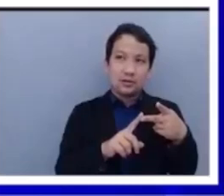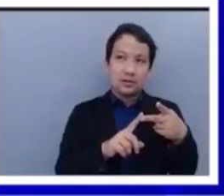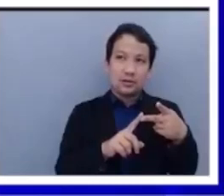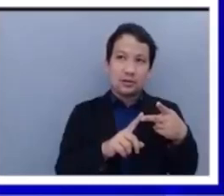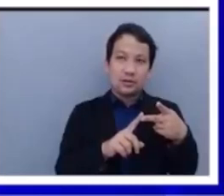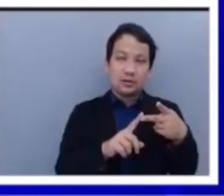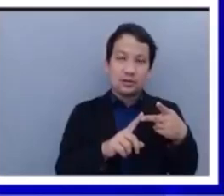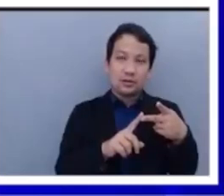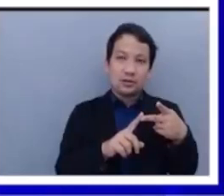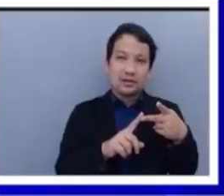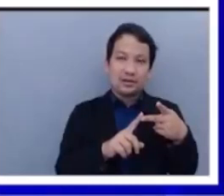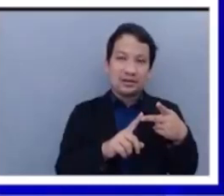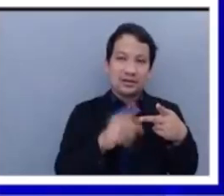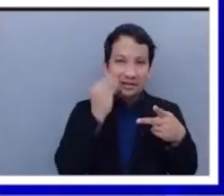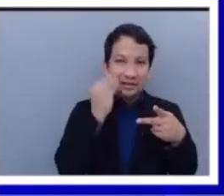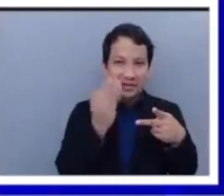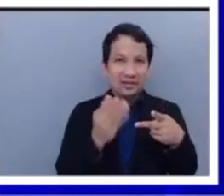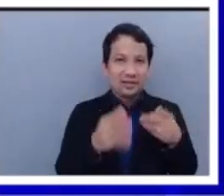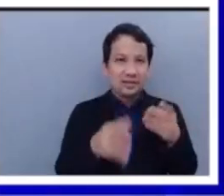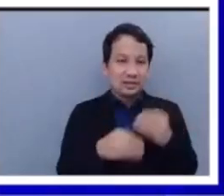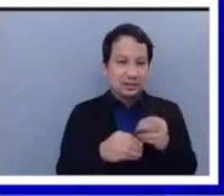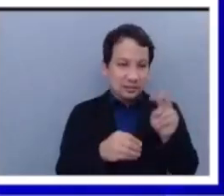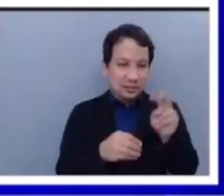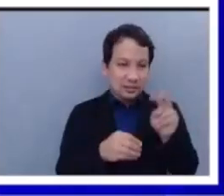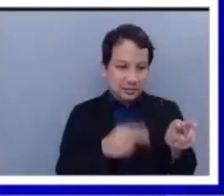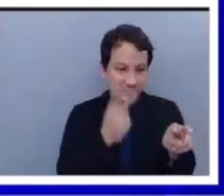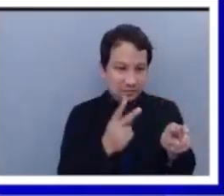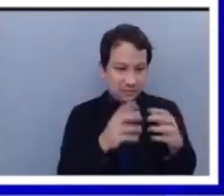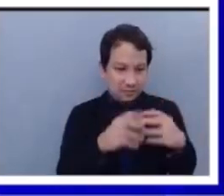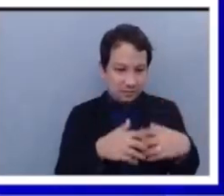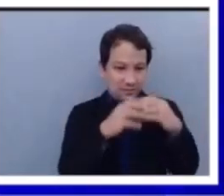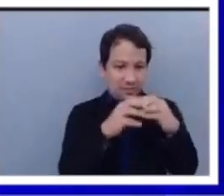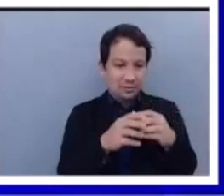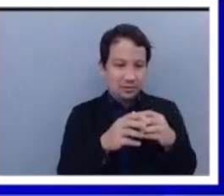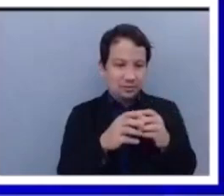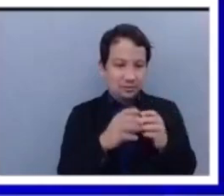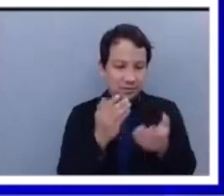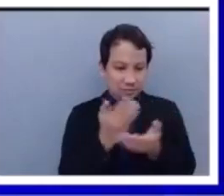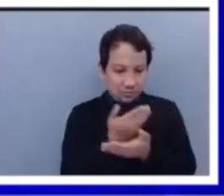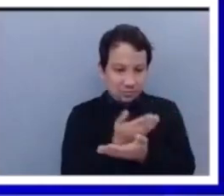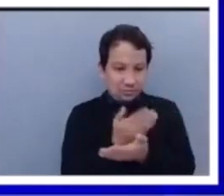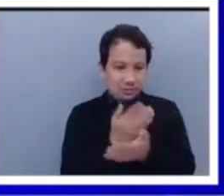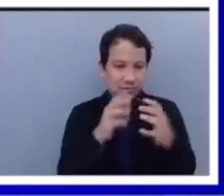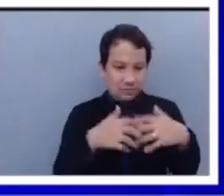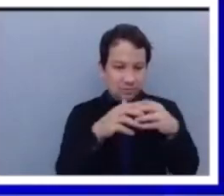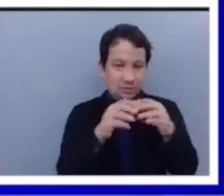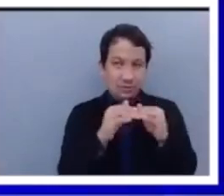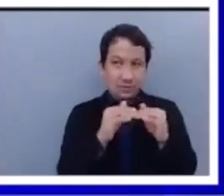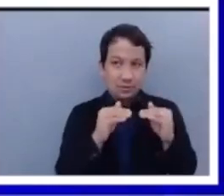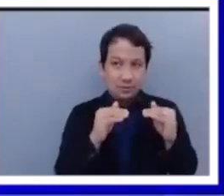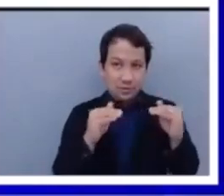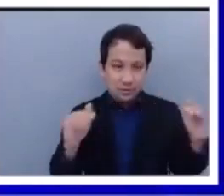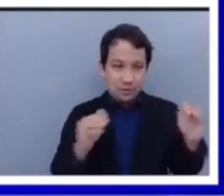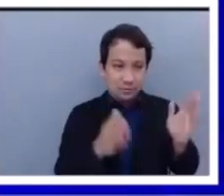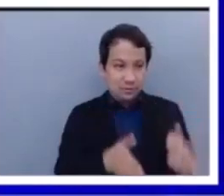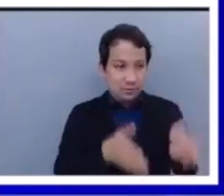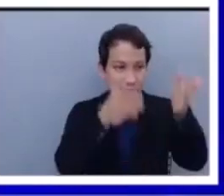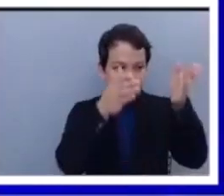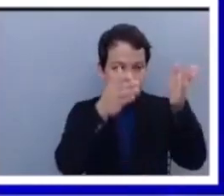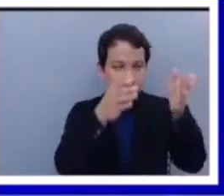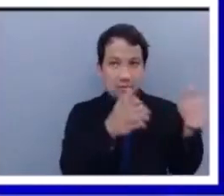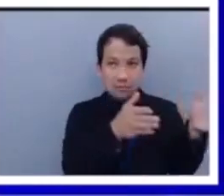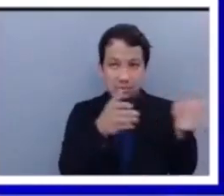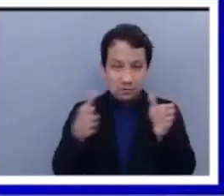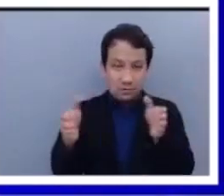nakikita namin na ang construction of new buildings, so ito yung both vertical and horizontal, malaki yung